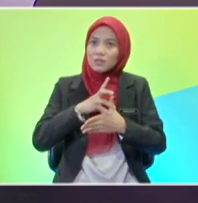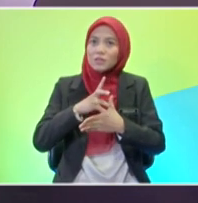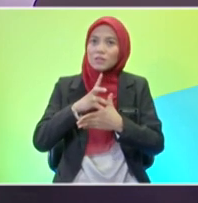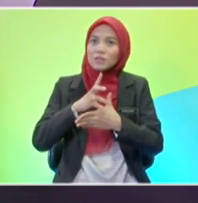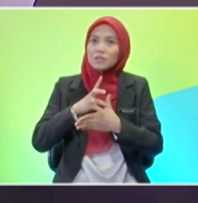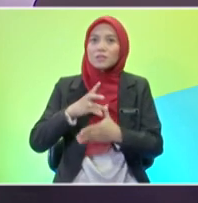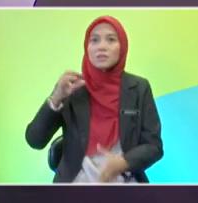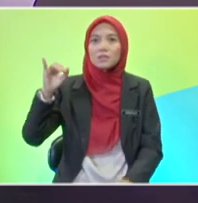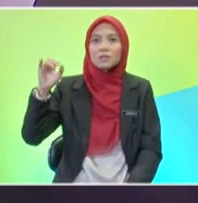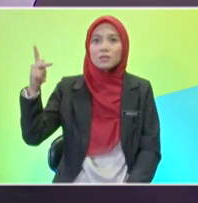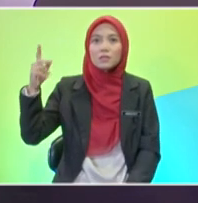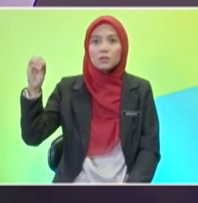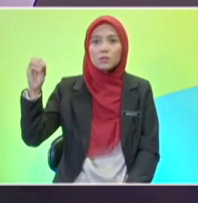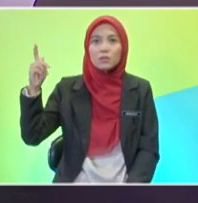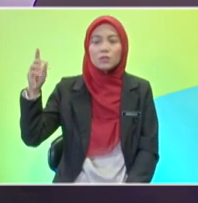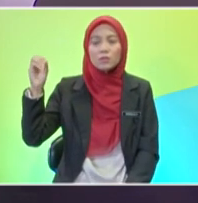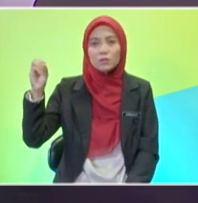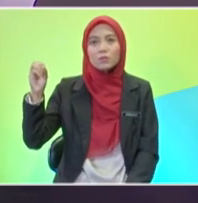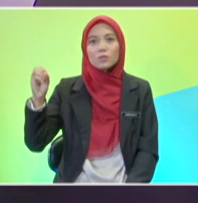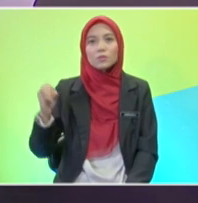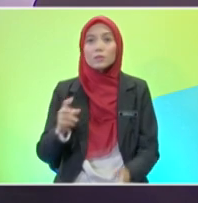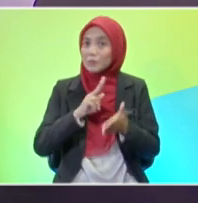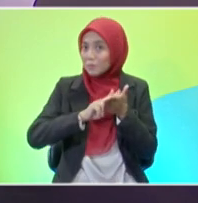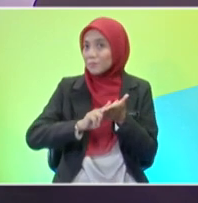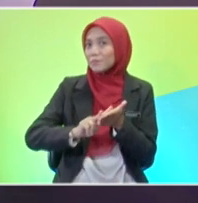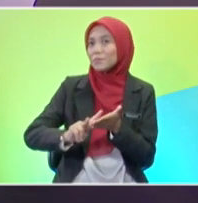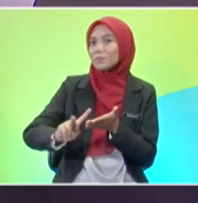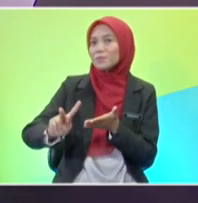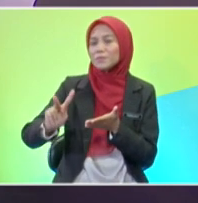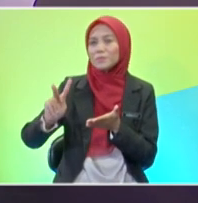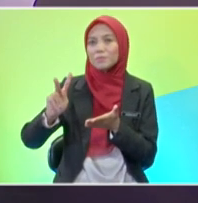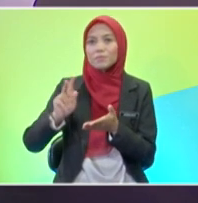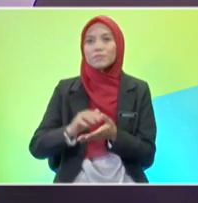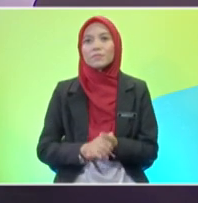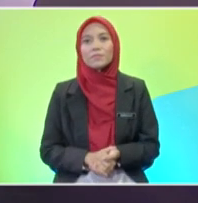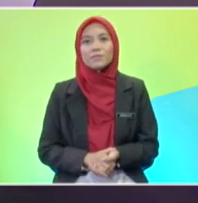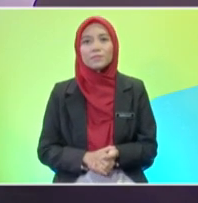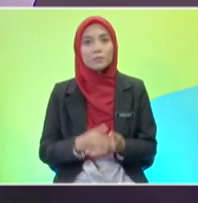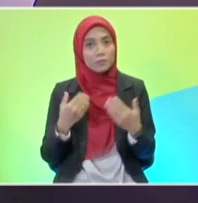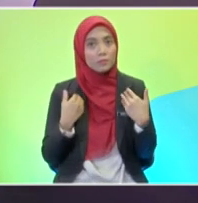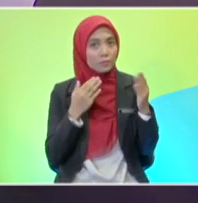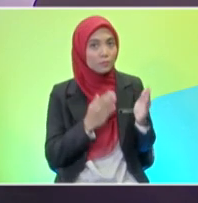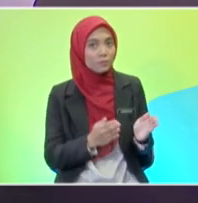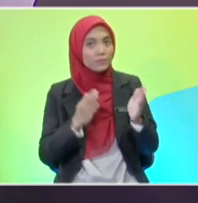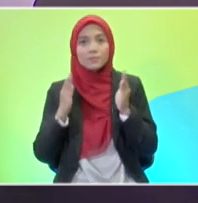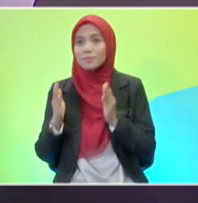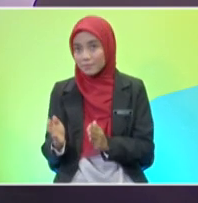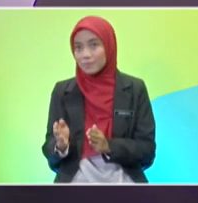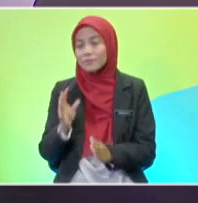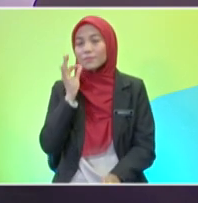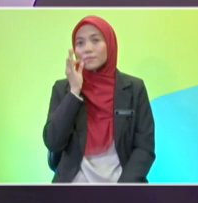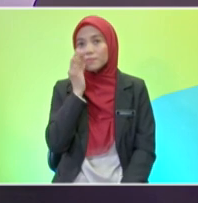dengan isi buaya lain dia ada kekemasan dikasih itulah ada susunan dia oke kita dalam